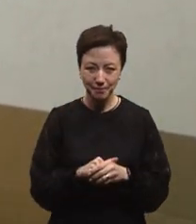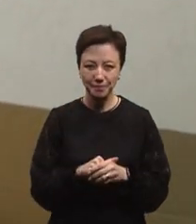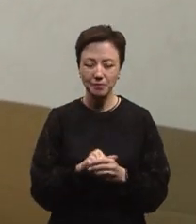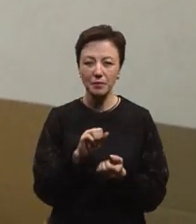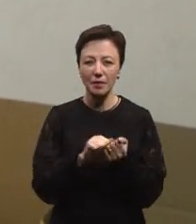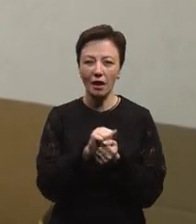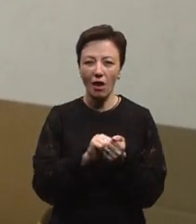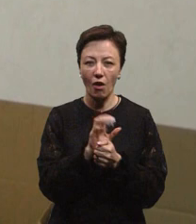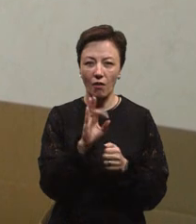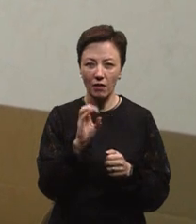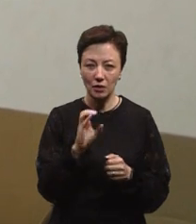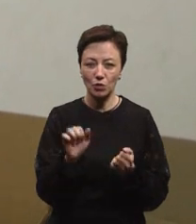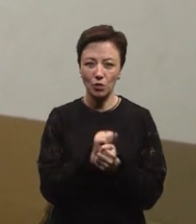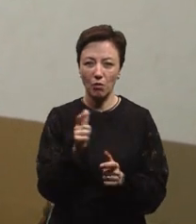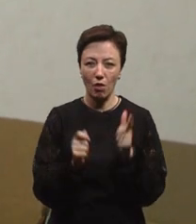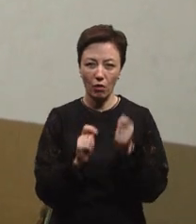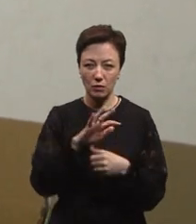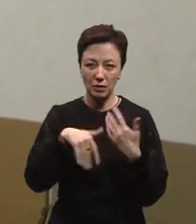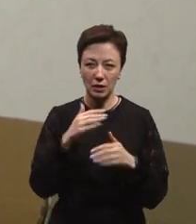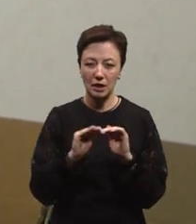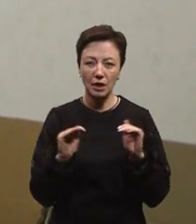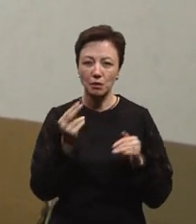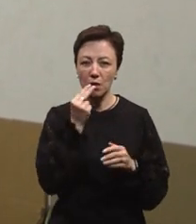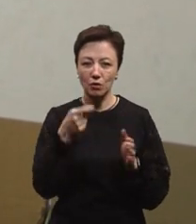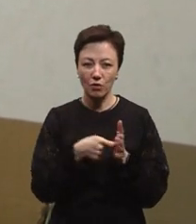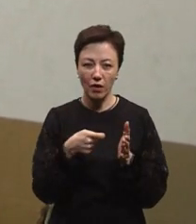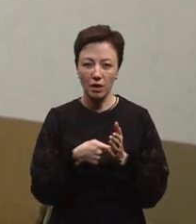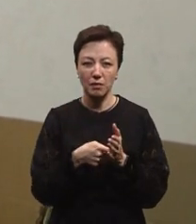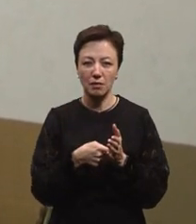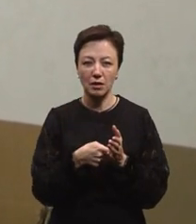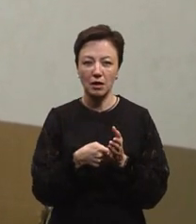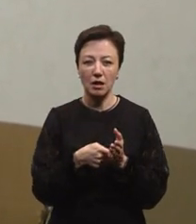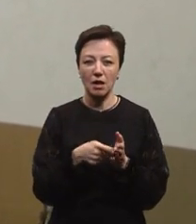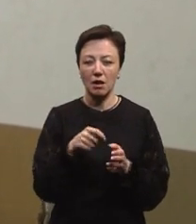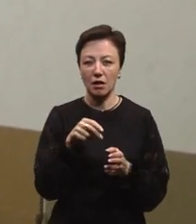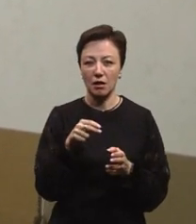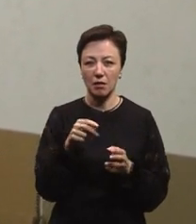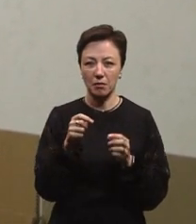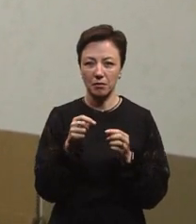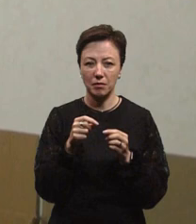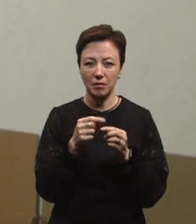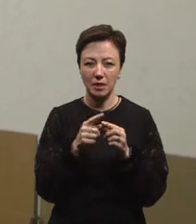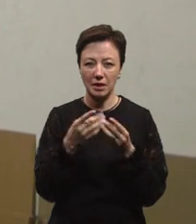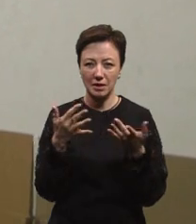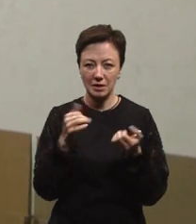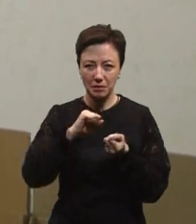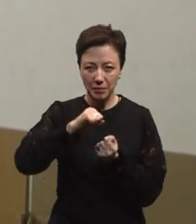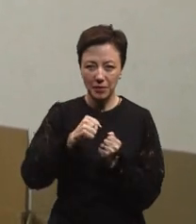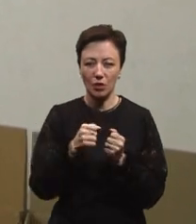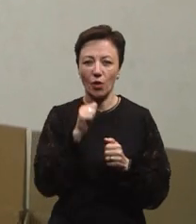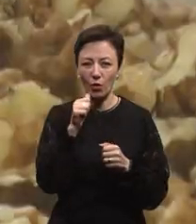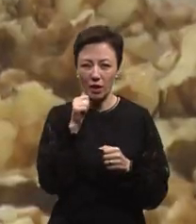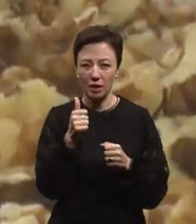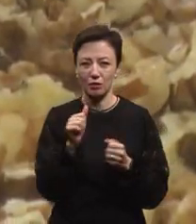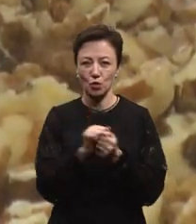сухе молоко змішується з дитячим харчуванням пластівці сухофрукти горіхів декілька